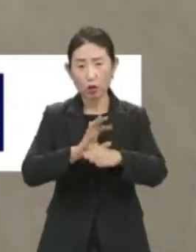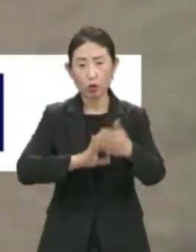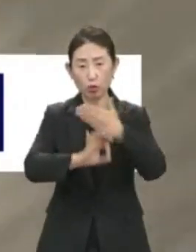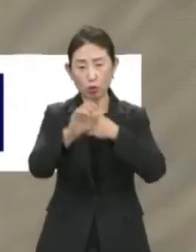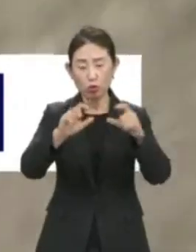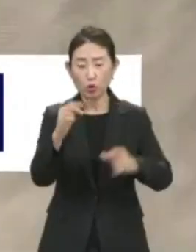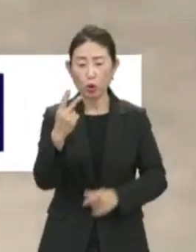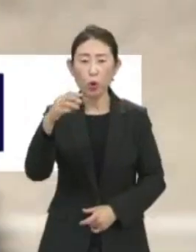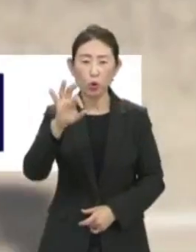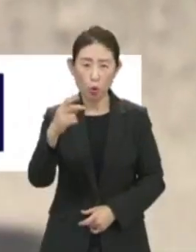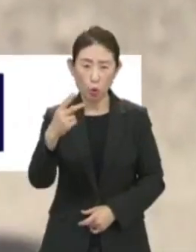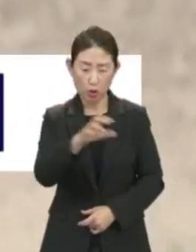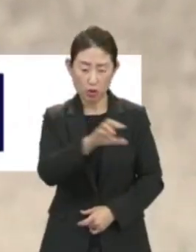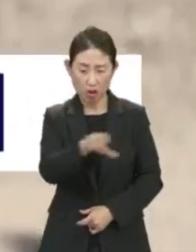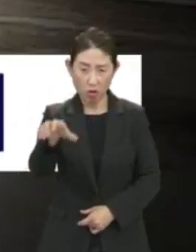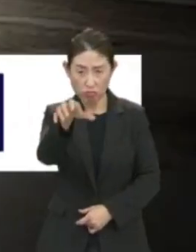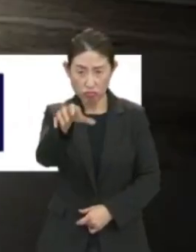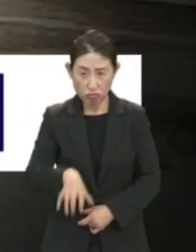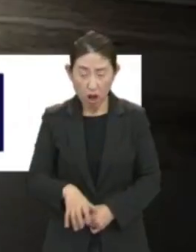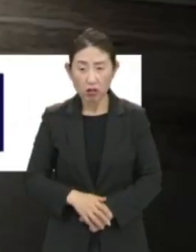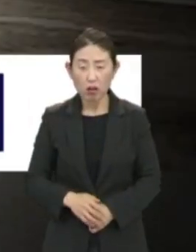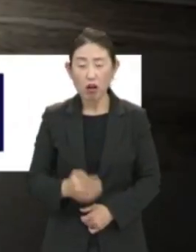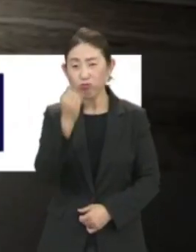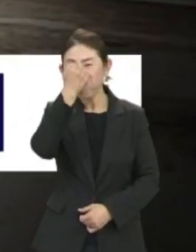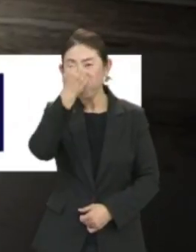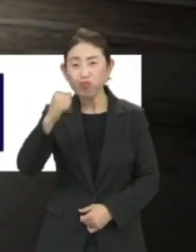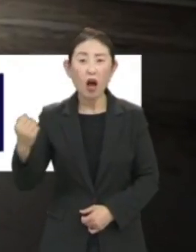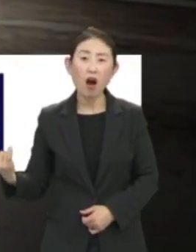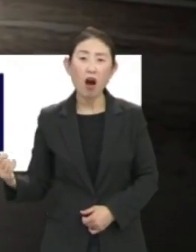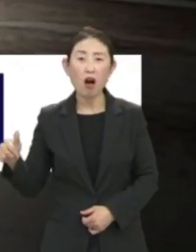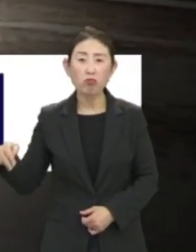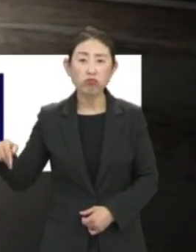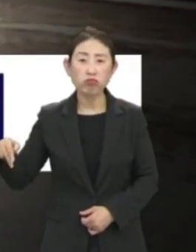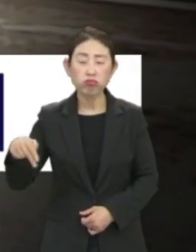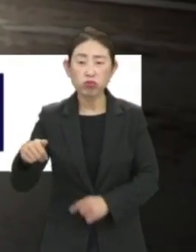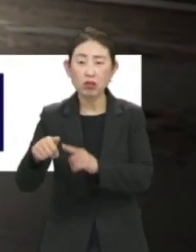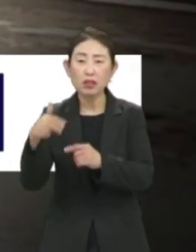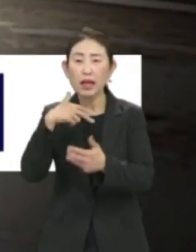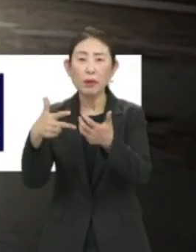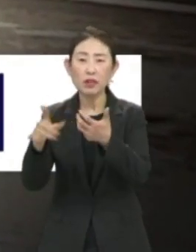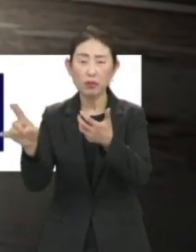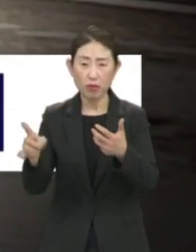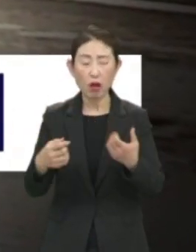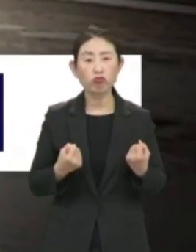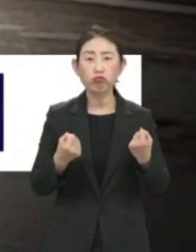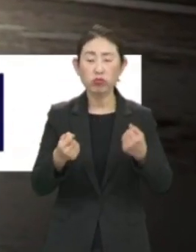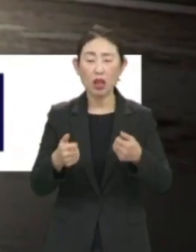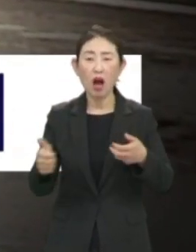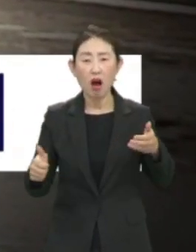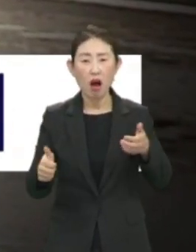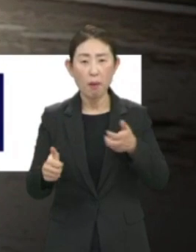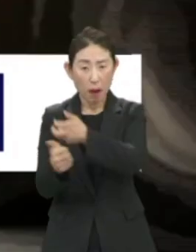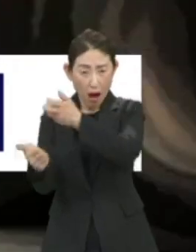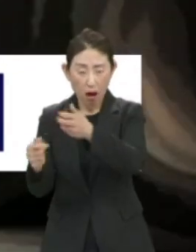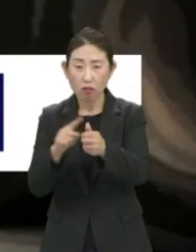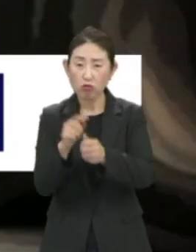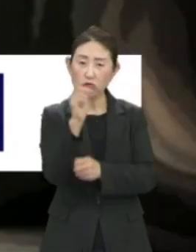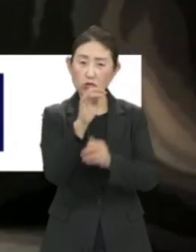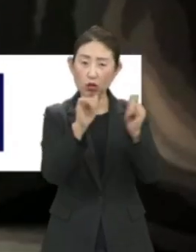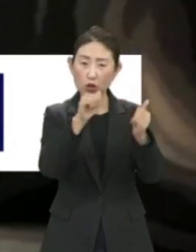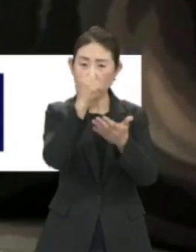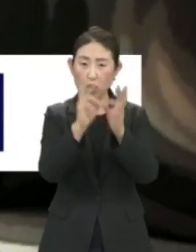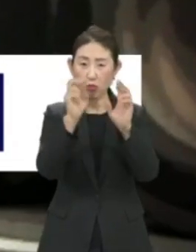걸에서 차량을 출발하면서 무단 횡단하던 80대 행인을 치어 숨직 한 혐의로 기소된 탁송차 운전자에게